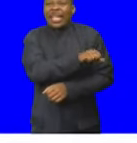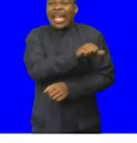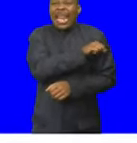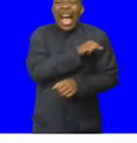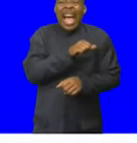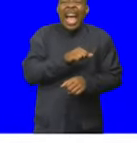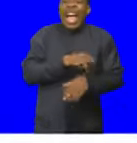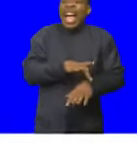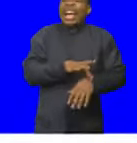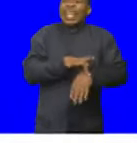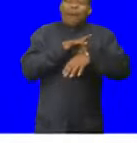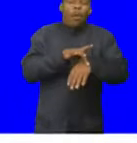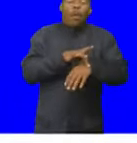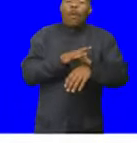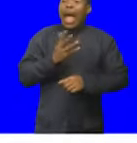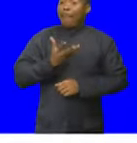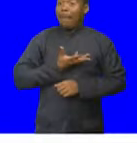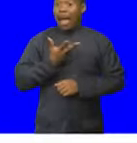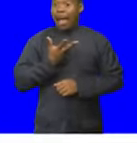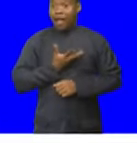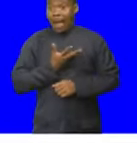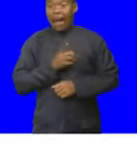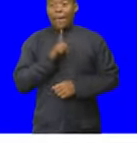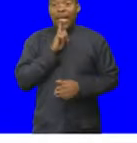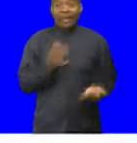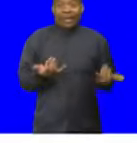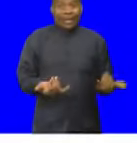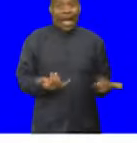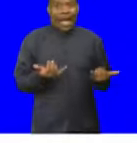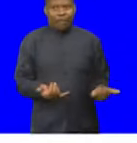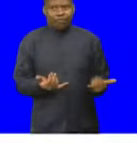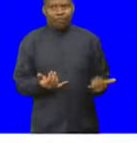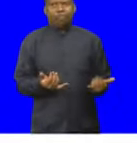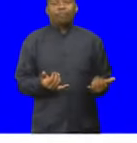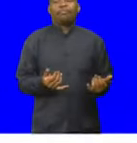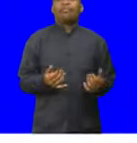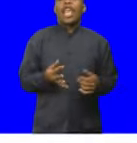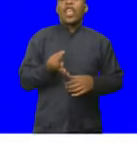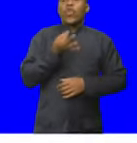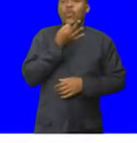3 quarters of lama patients lakhona kulamalanga. It's my young males,